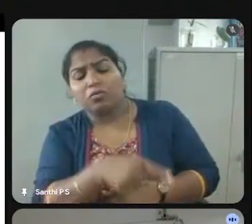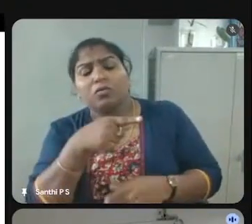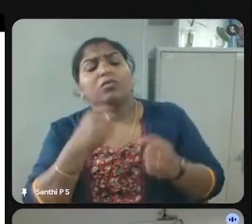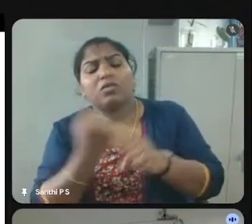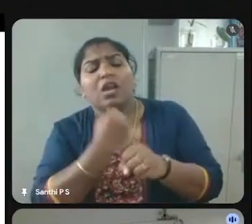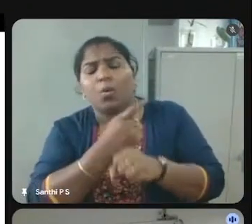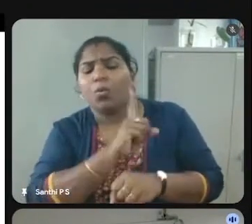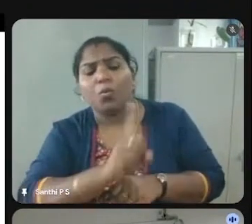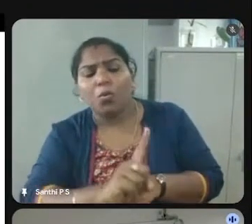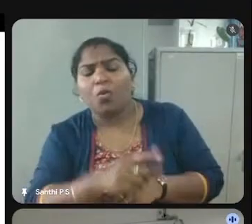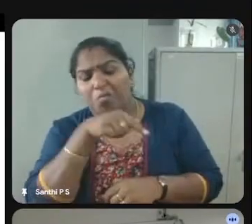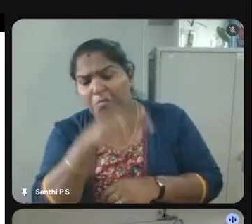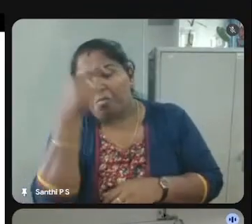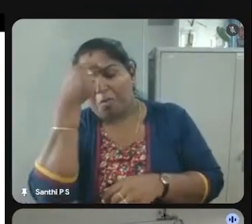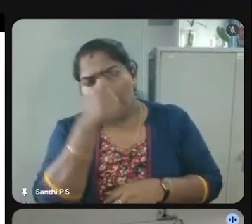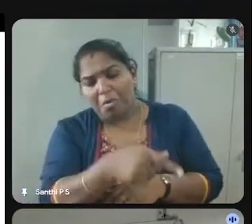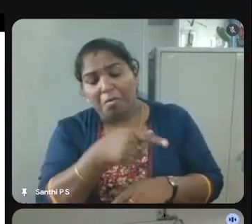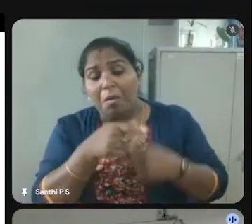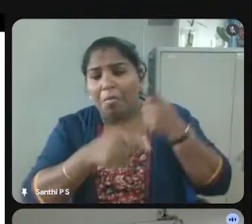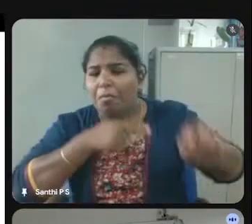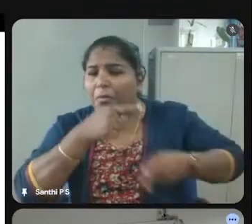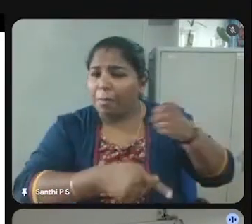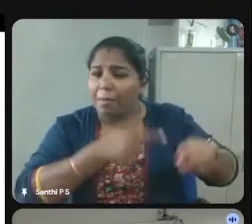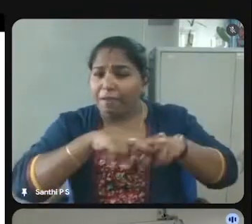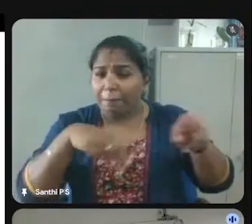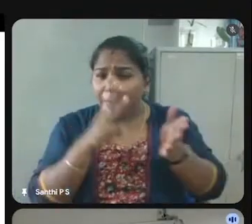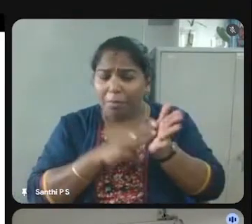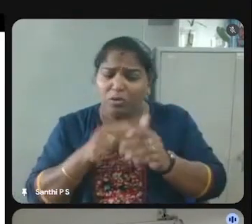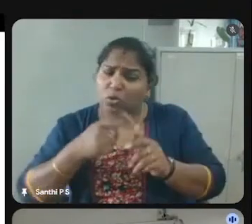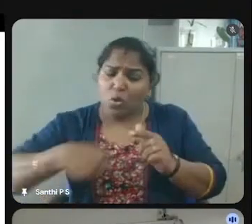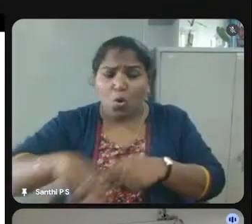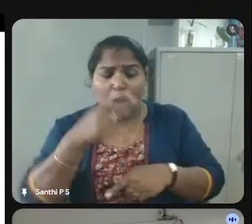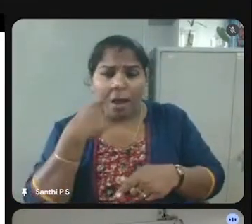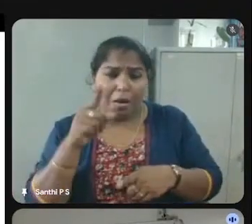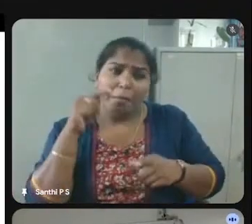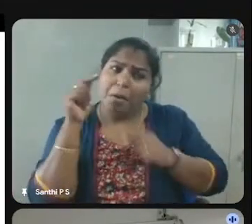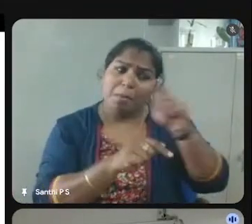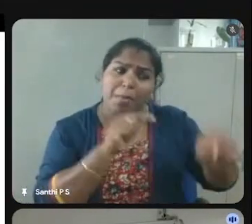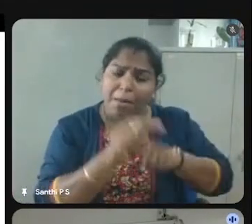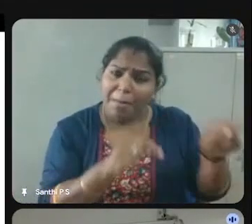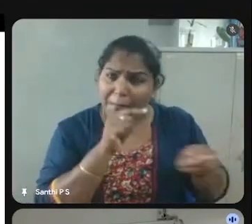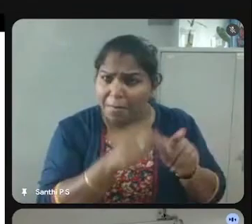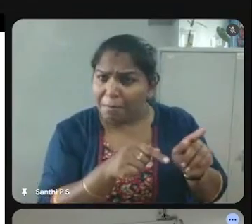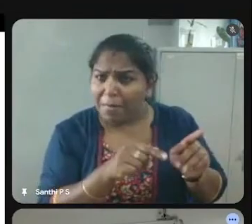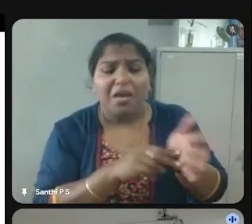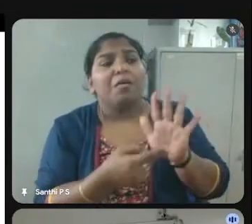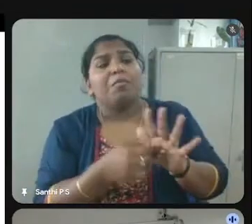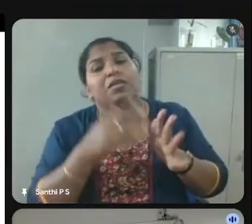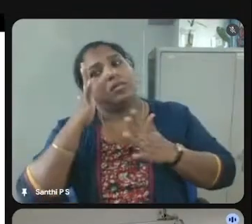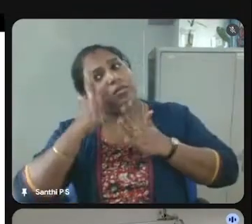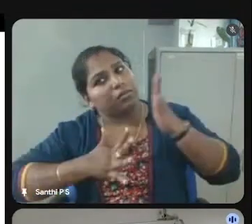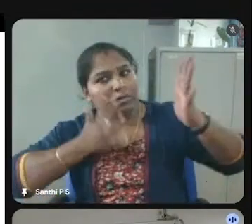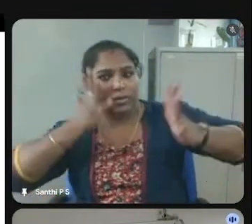അത് ശ്രമിക്കാത്തത് കൊണ്ടാണോ എന്നുള്ള ഇങ്ങനത്തെ ചോദ്യങ്ങൾ വരുമ്പോ തീർച്ചയായിട്ടും നമ്മളോട് തന്നെ ഒരു ആശങ്ക നമുക്ക്